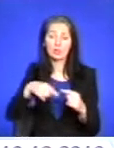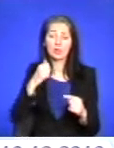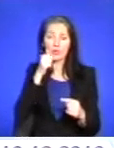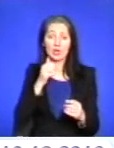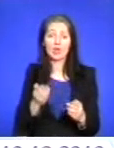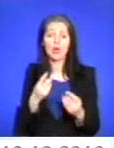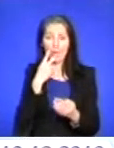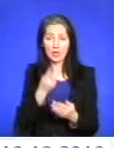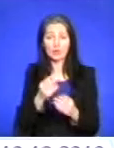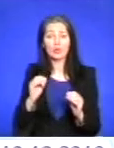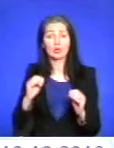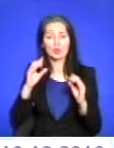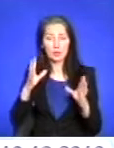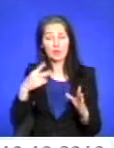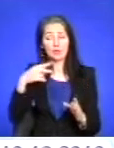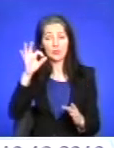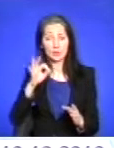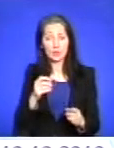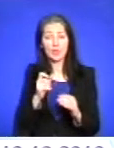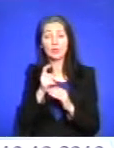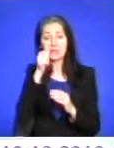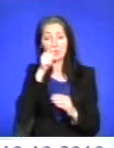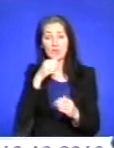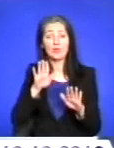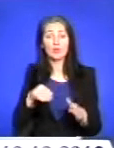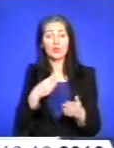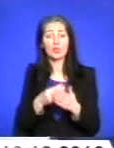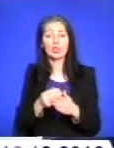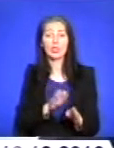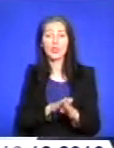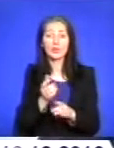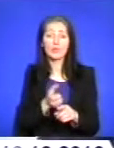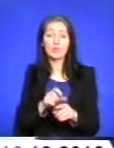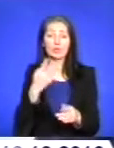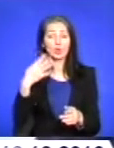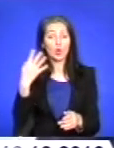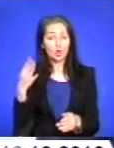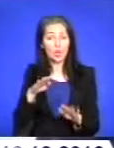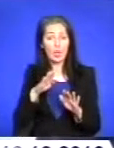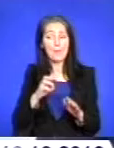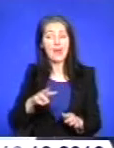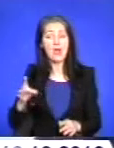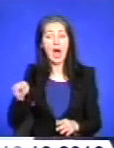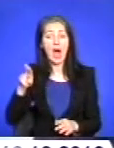25%. За 11 місяців місцеві бюджети наповнені більше, ніж на 44 мільярда гривень. Плюсом.